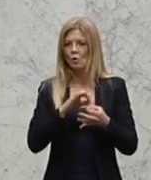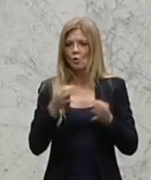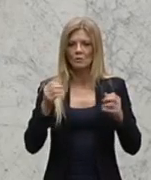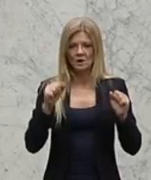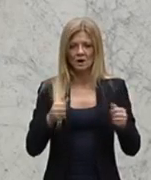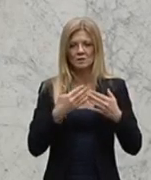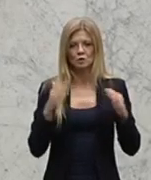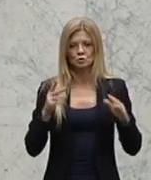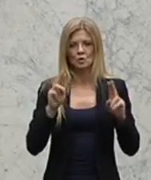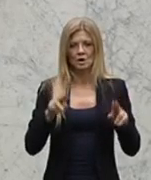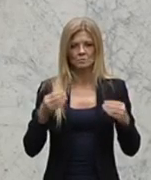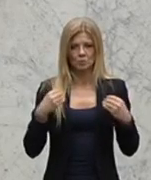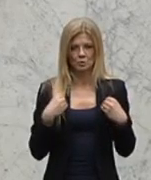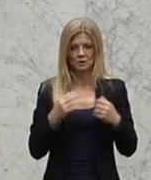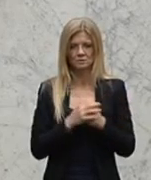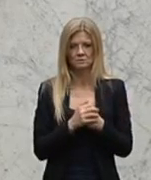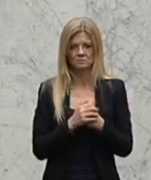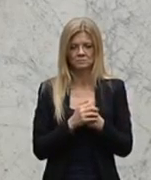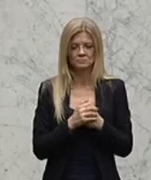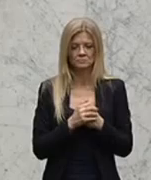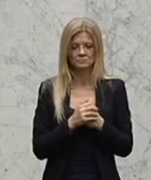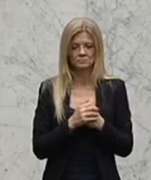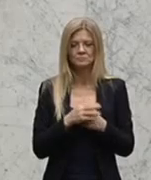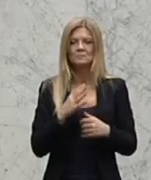wobei ein Asylrecht lediglich